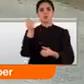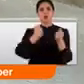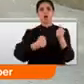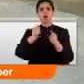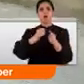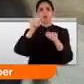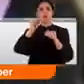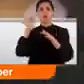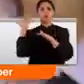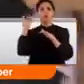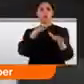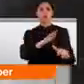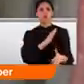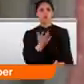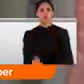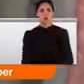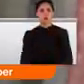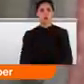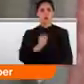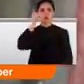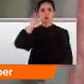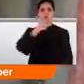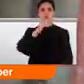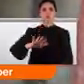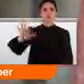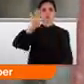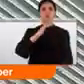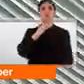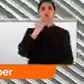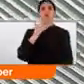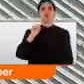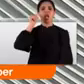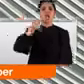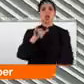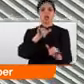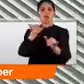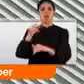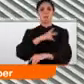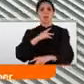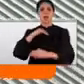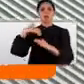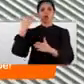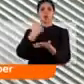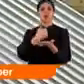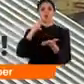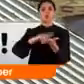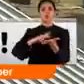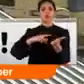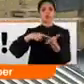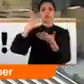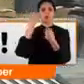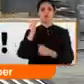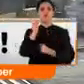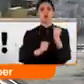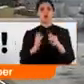araçları toz içinde kalıyor. Her gün suyla yıkıyoruz gene aynı oluyor. Belediyenin girişimi sonrası ruhsatı iptal edilen fabrikayla